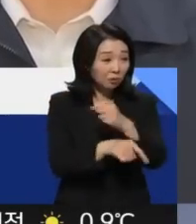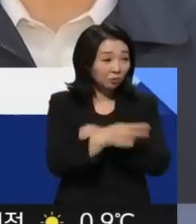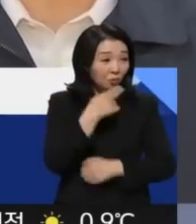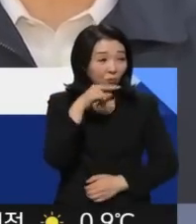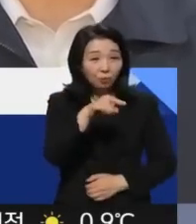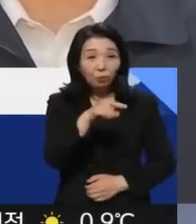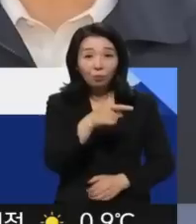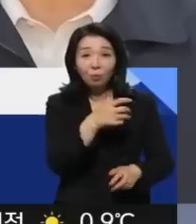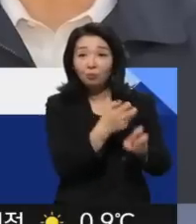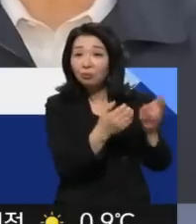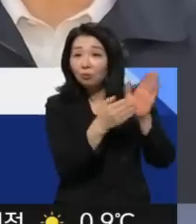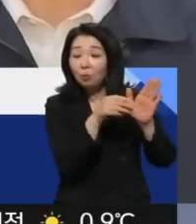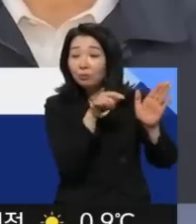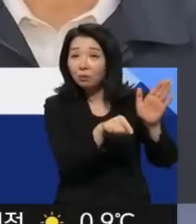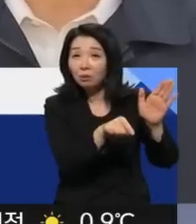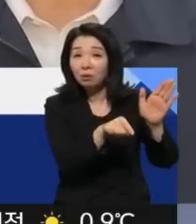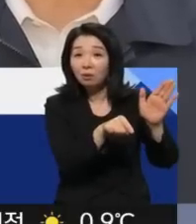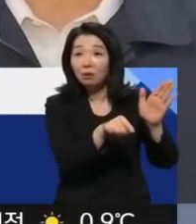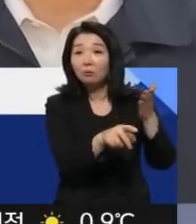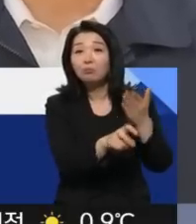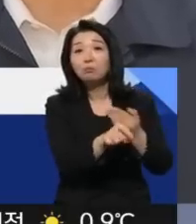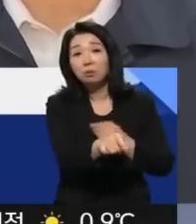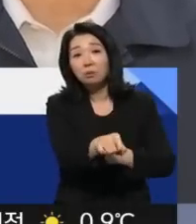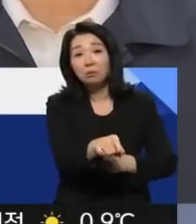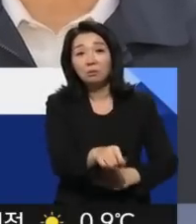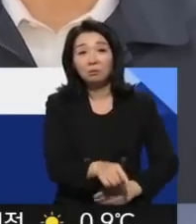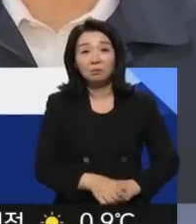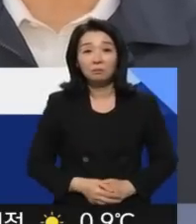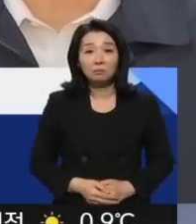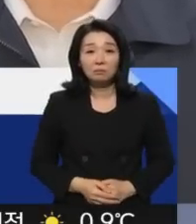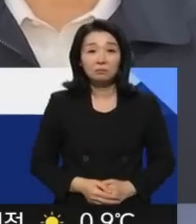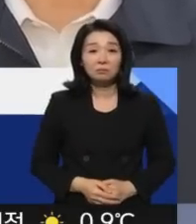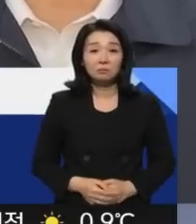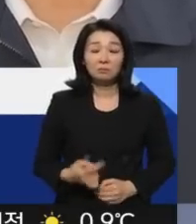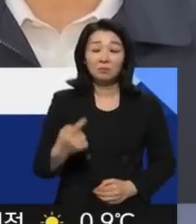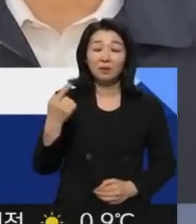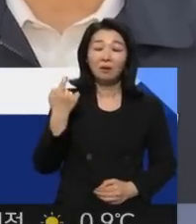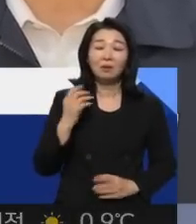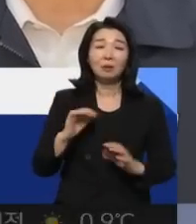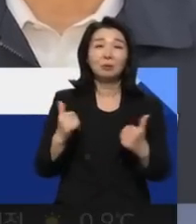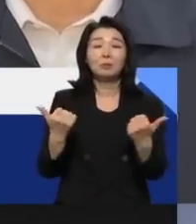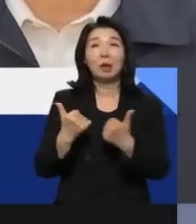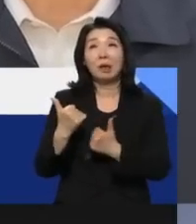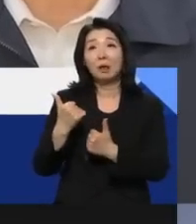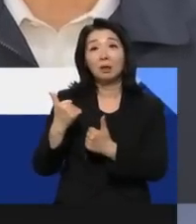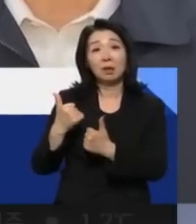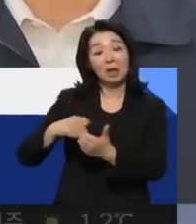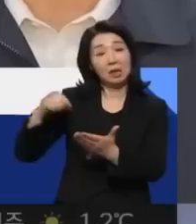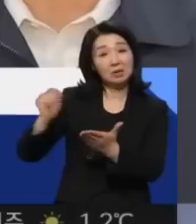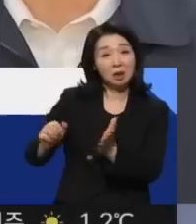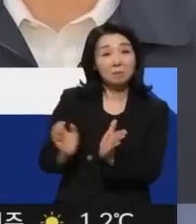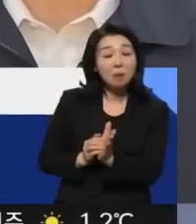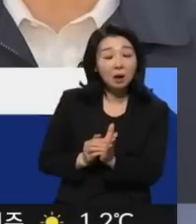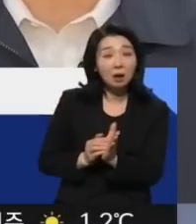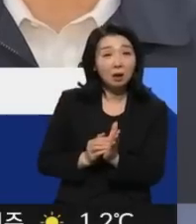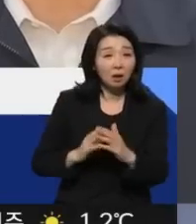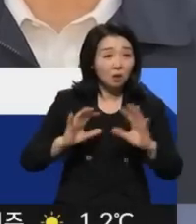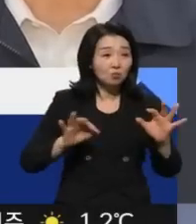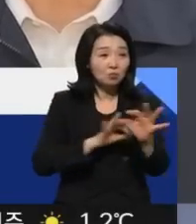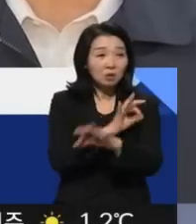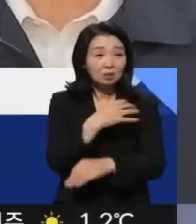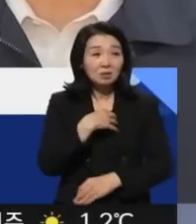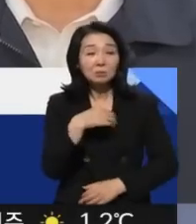운송을 거부하는 것 자체가 불법인데다가 예. 어제 국무회의 의결로 국가 경제에 심각한